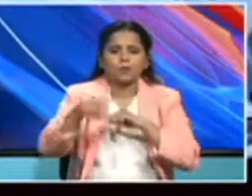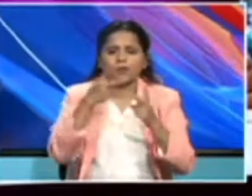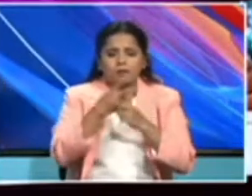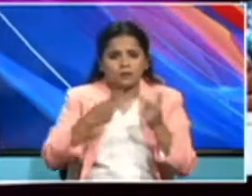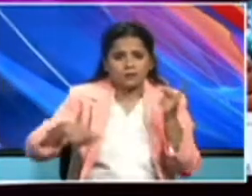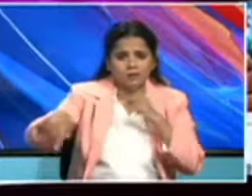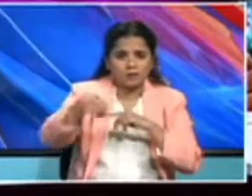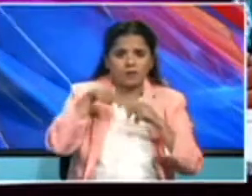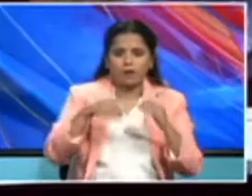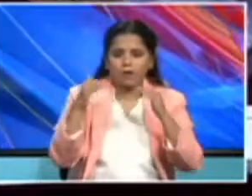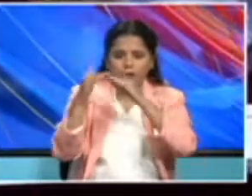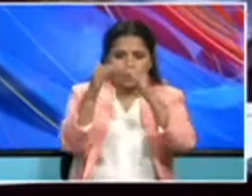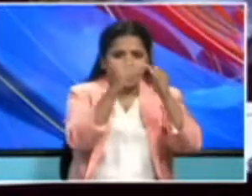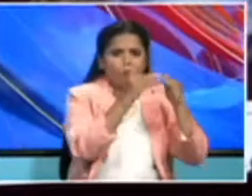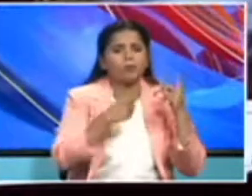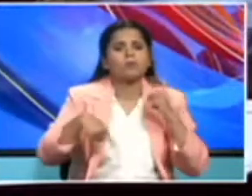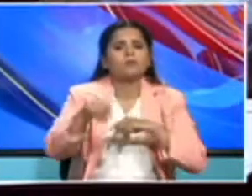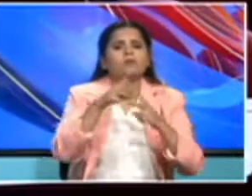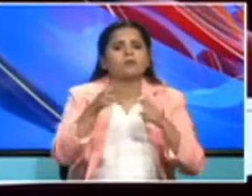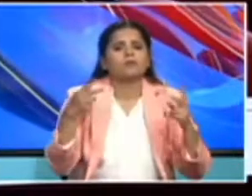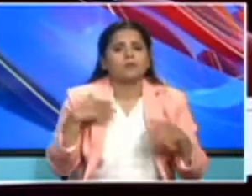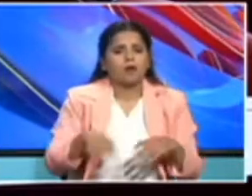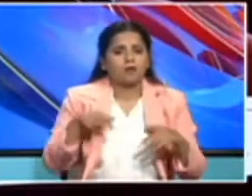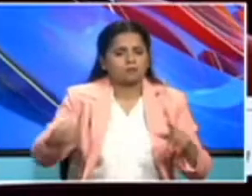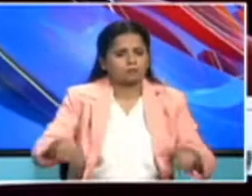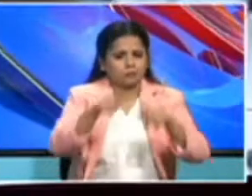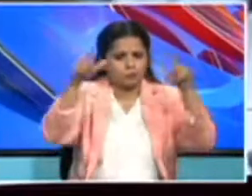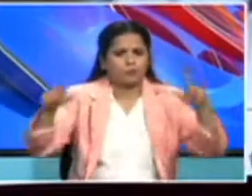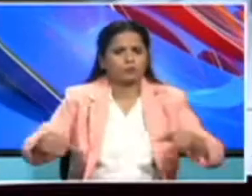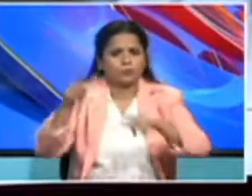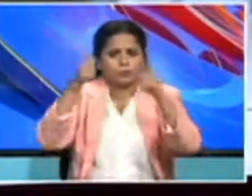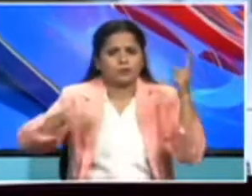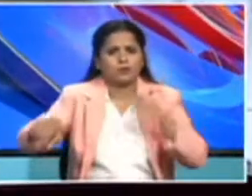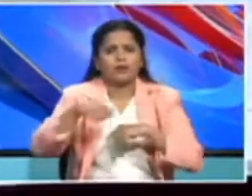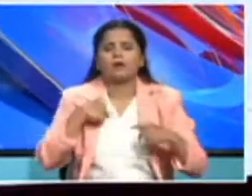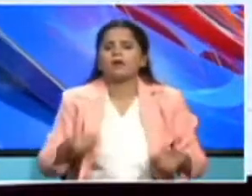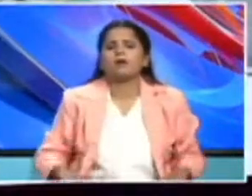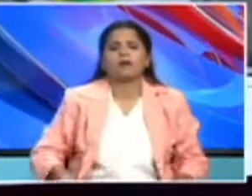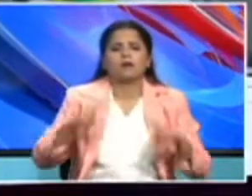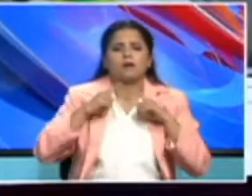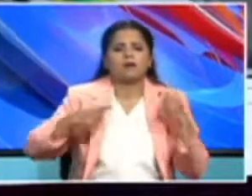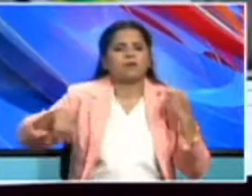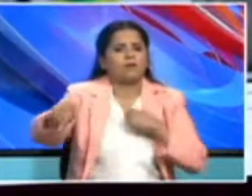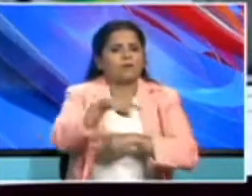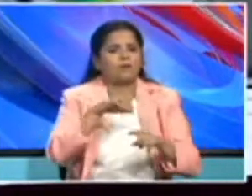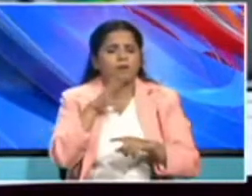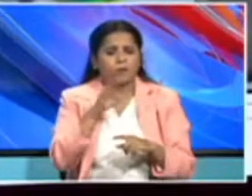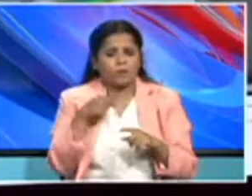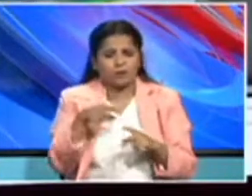ફળફળ ઘર ઘર છે જળ જંગલ થી રણ જીવન થયા સુખી સરળ